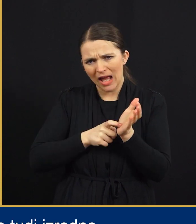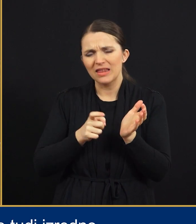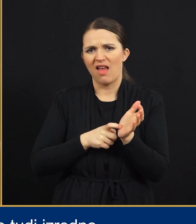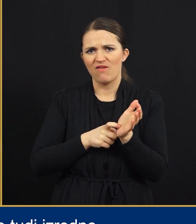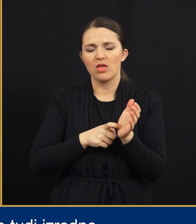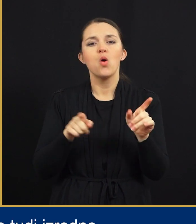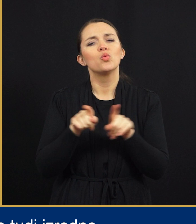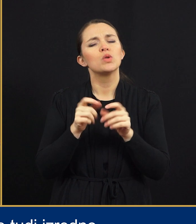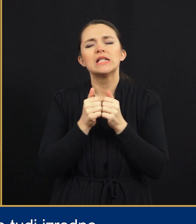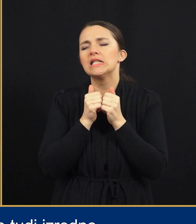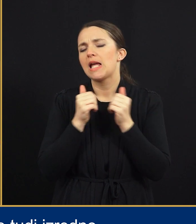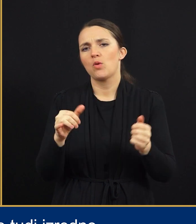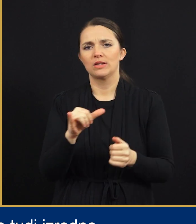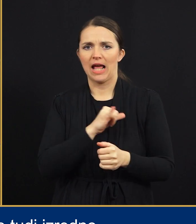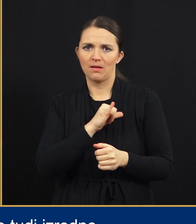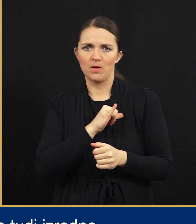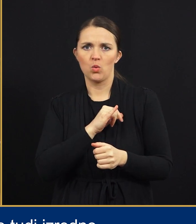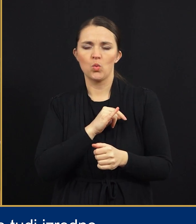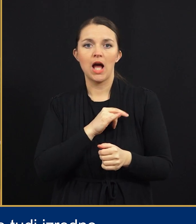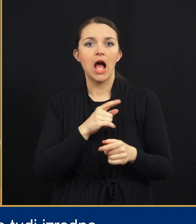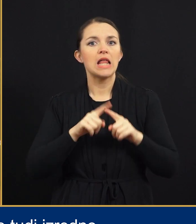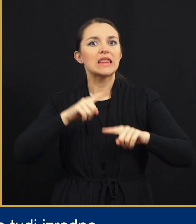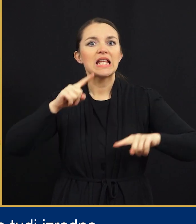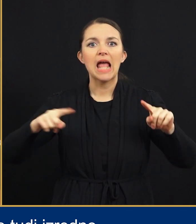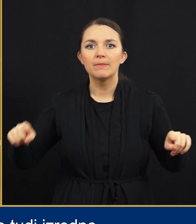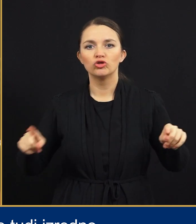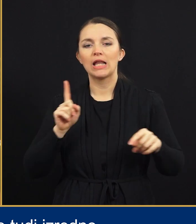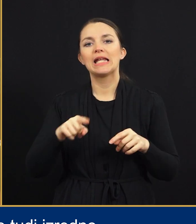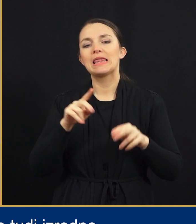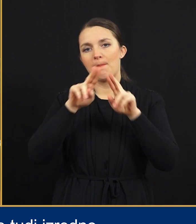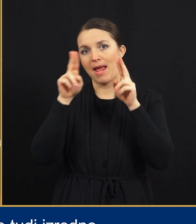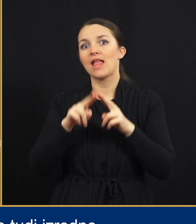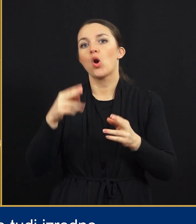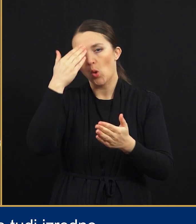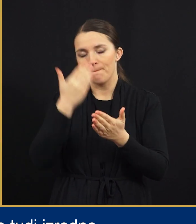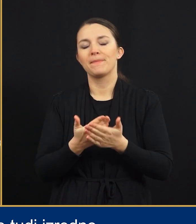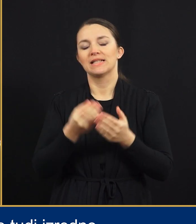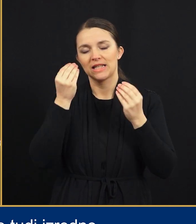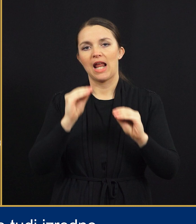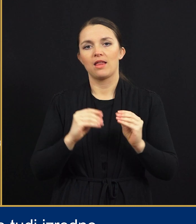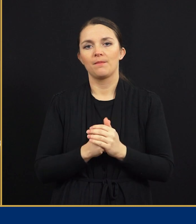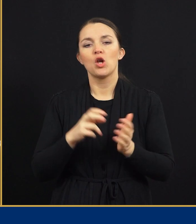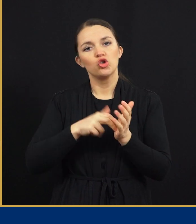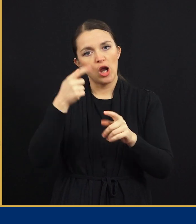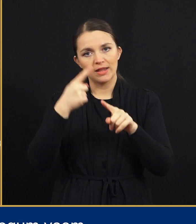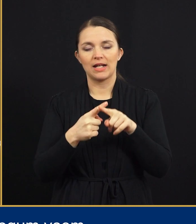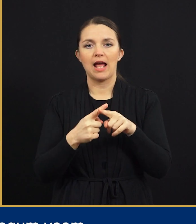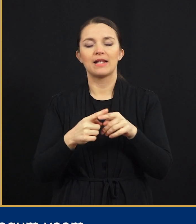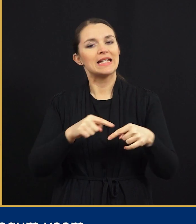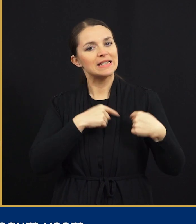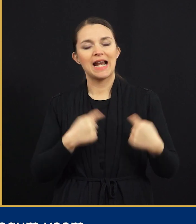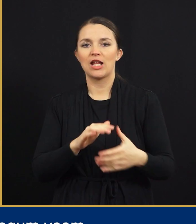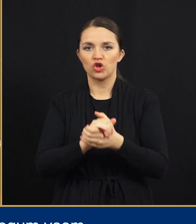zelo zahteven, je tudi izredno zanimiv, dinamičen in mednarodno priznan. Še